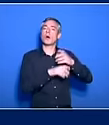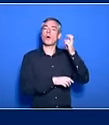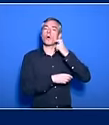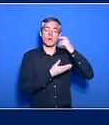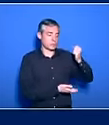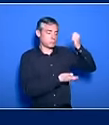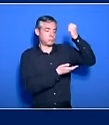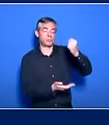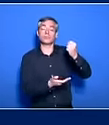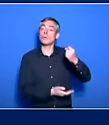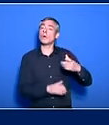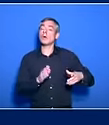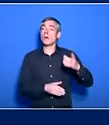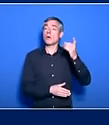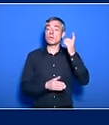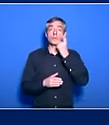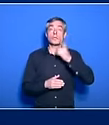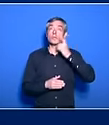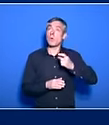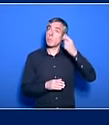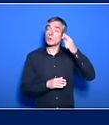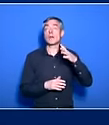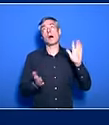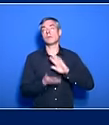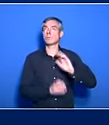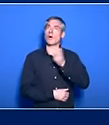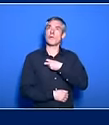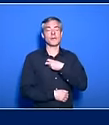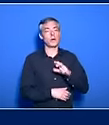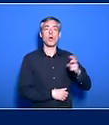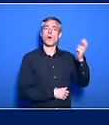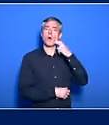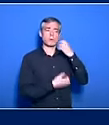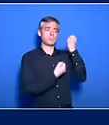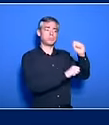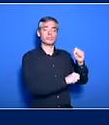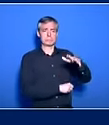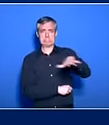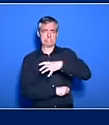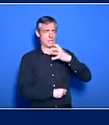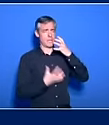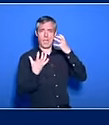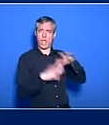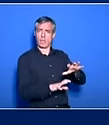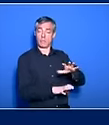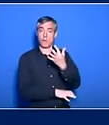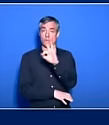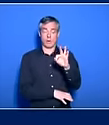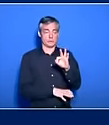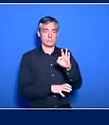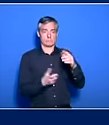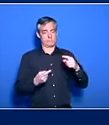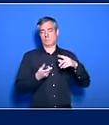Олланда, нынешнего президента. С декабря минувшего года французы думали, что избавились от Олланда, президента, которого так ненавидит французский